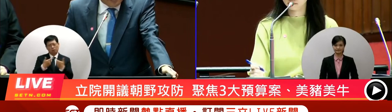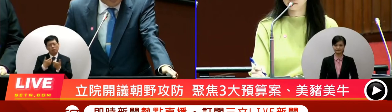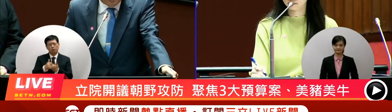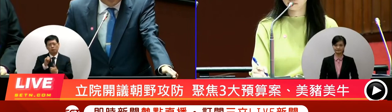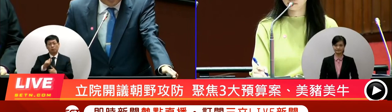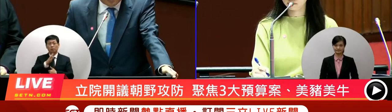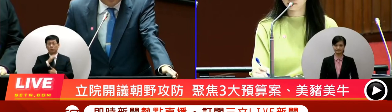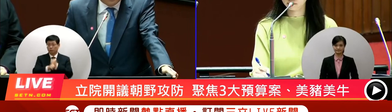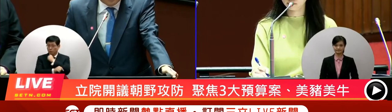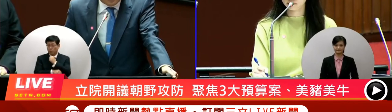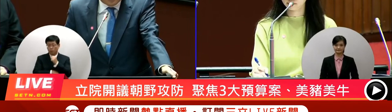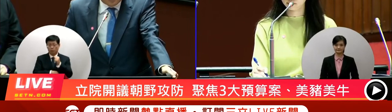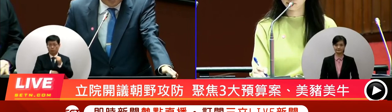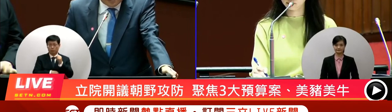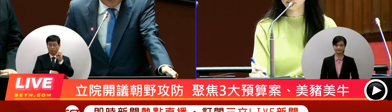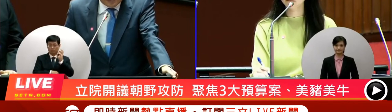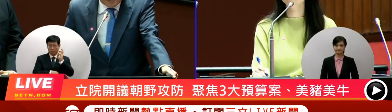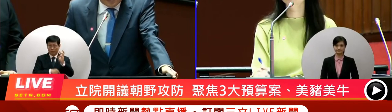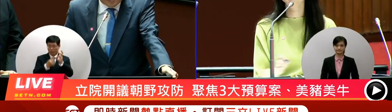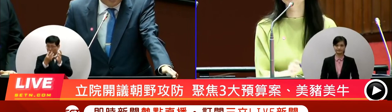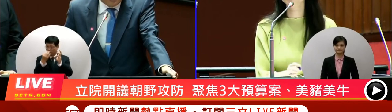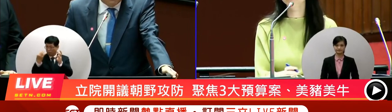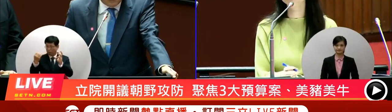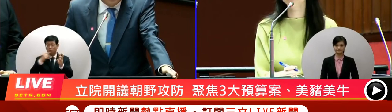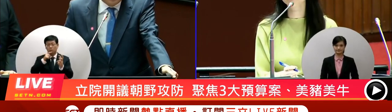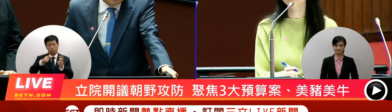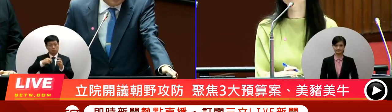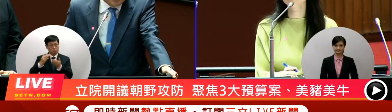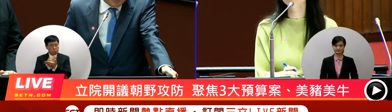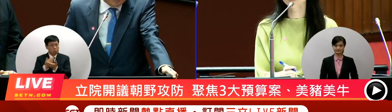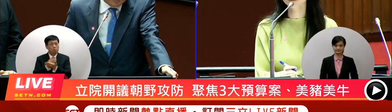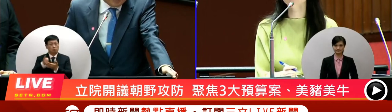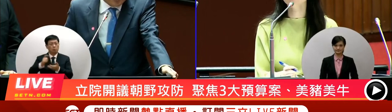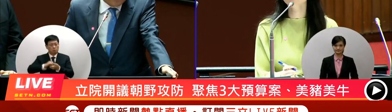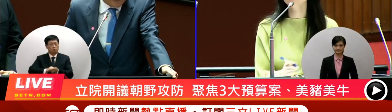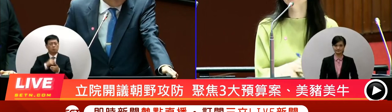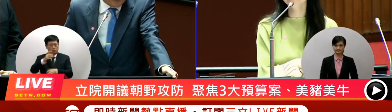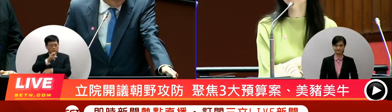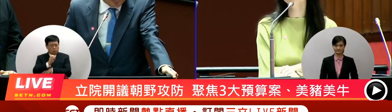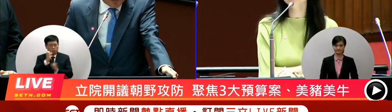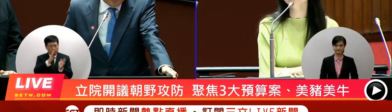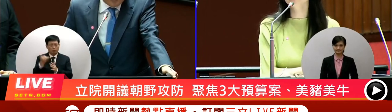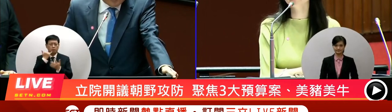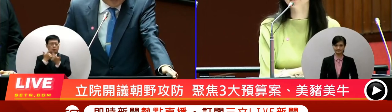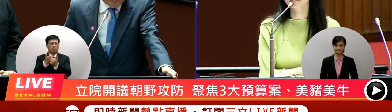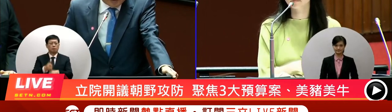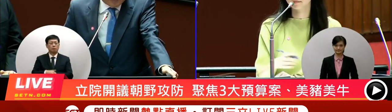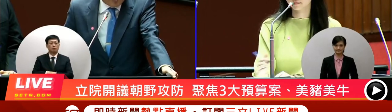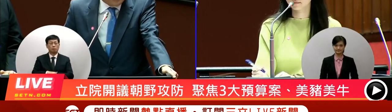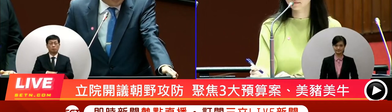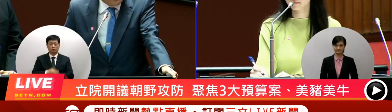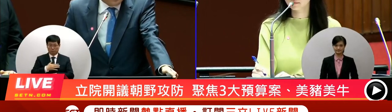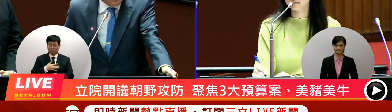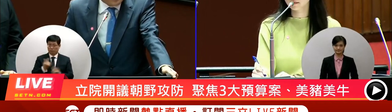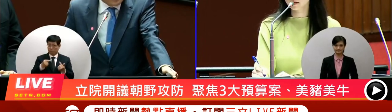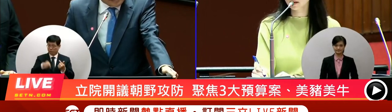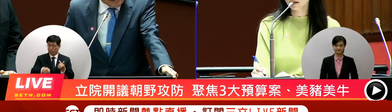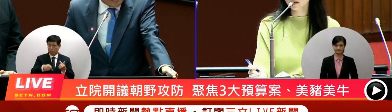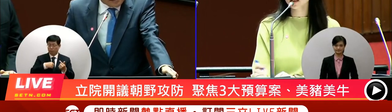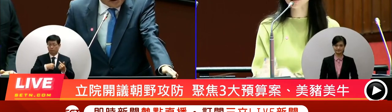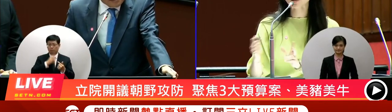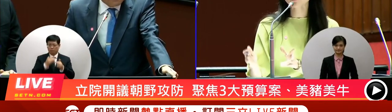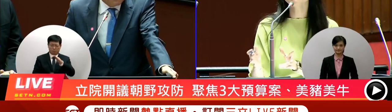最后小数点后面的一个所谓的整修跟判定，这有一定的科学的方法来做，那都是到了我们的相关的一个